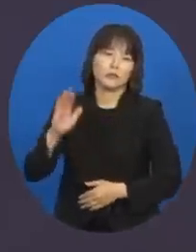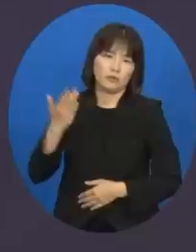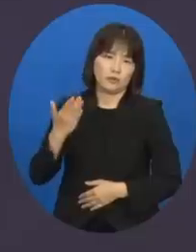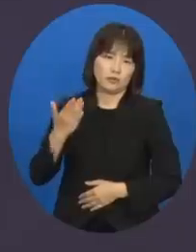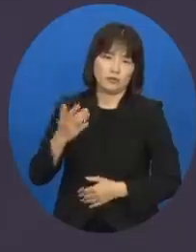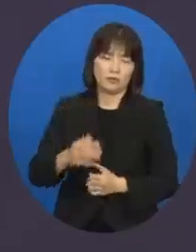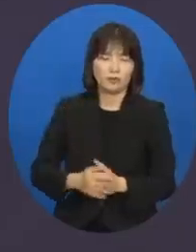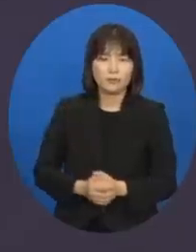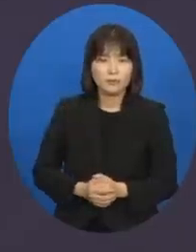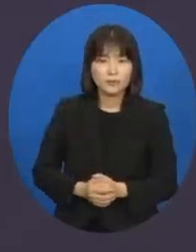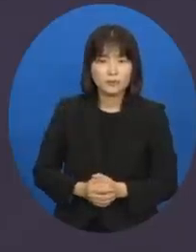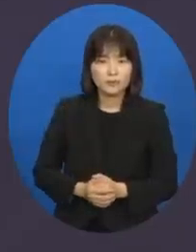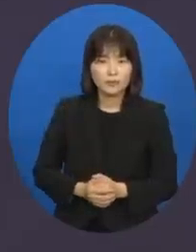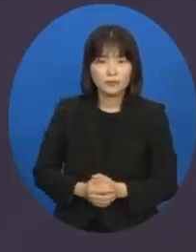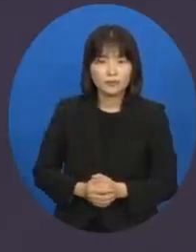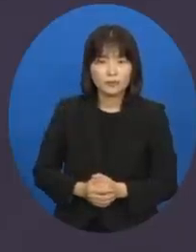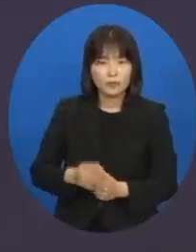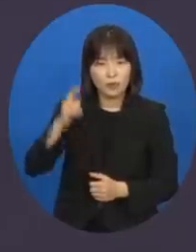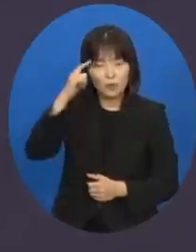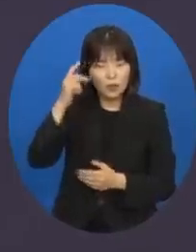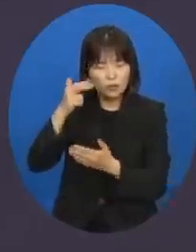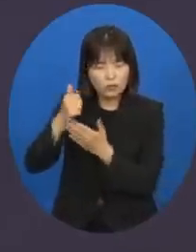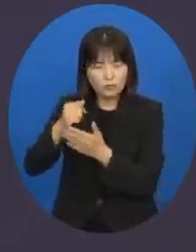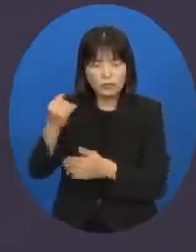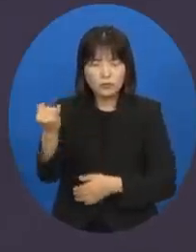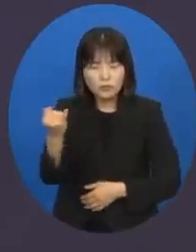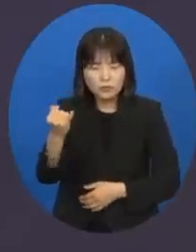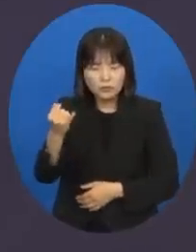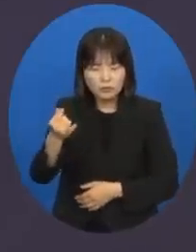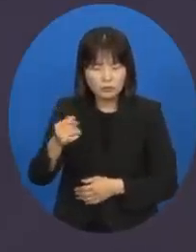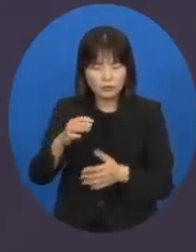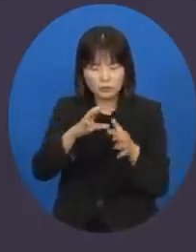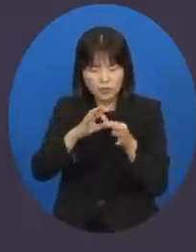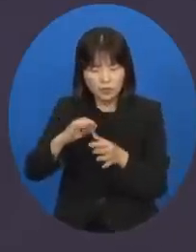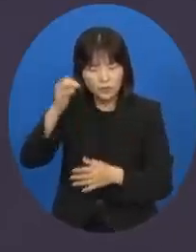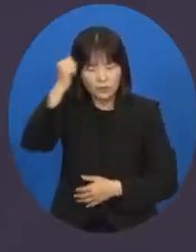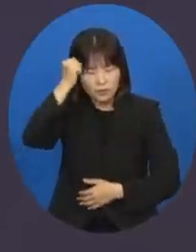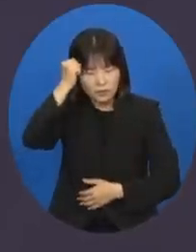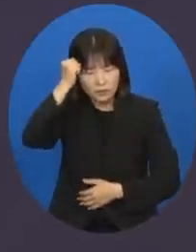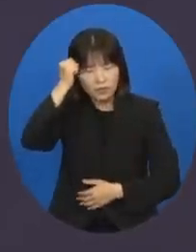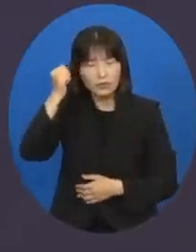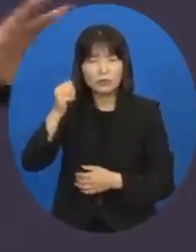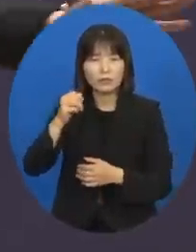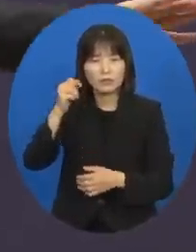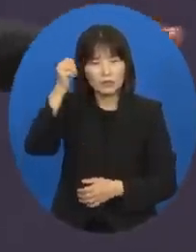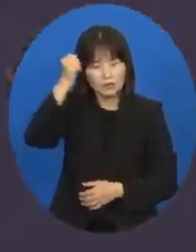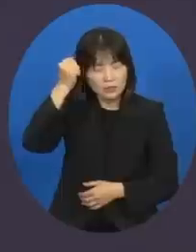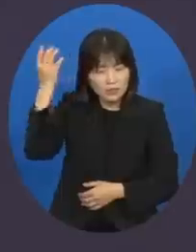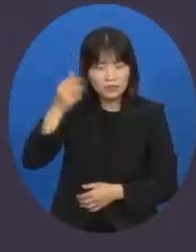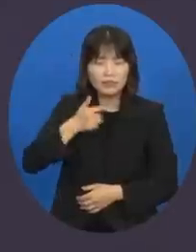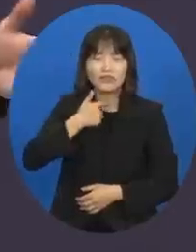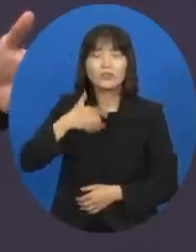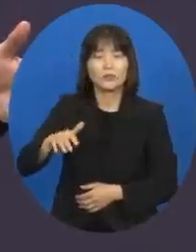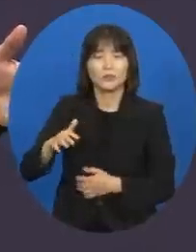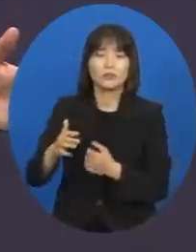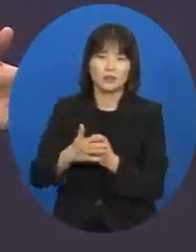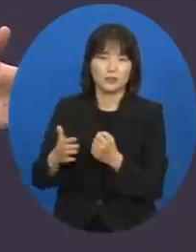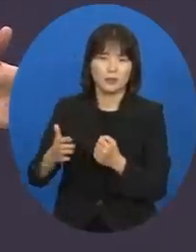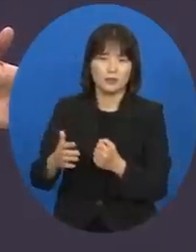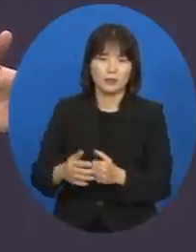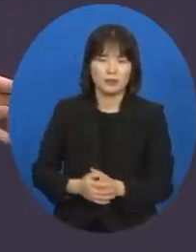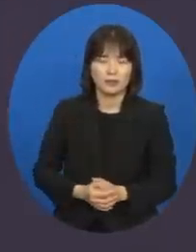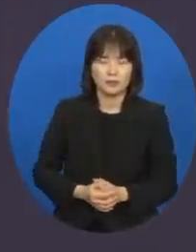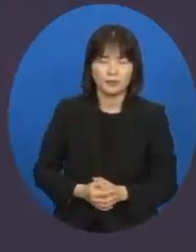번도 그녀를 주님은 잊은 적이 없기 때문에 그래요. 오늘부터 영원까지, 아니 그 이전부터, 창세